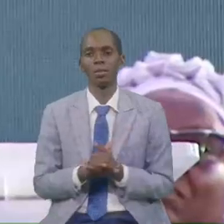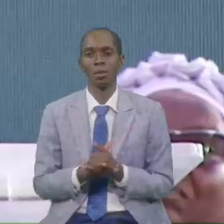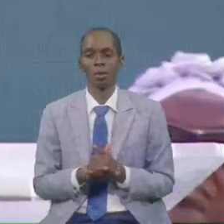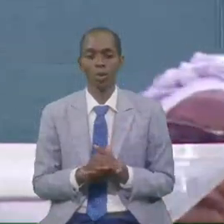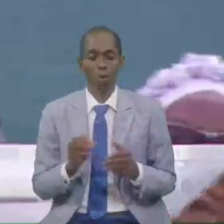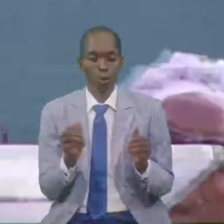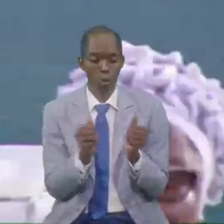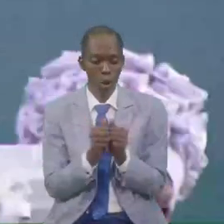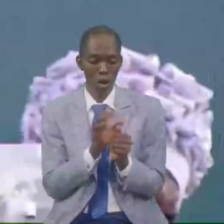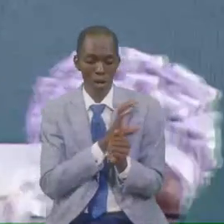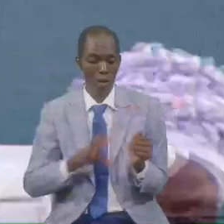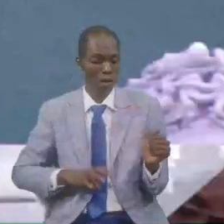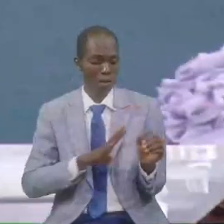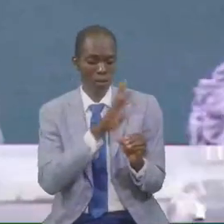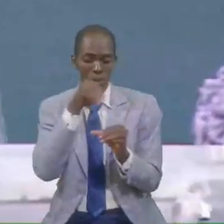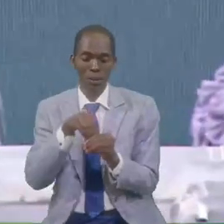Avec Christ,